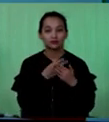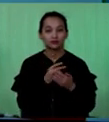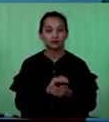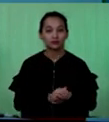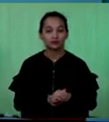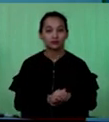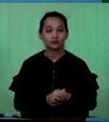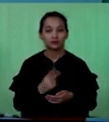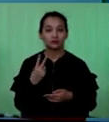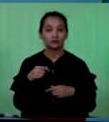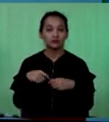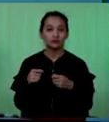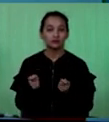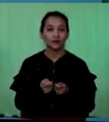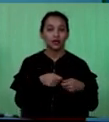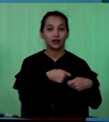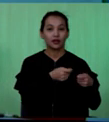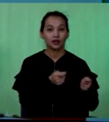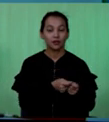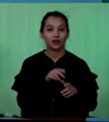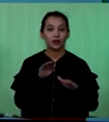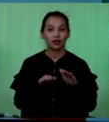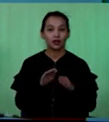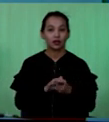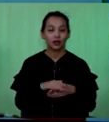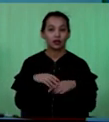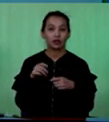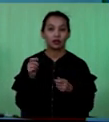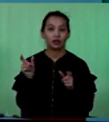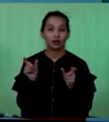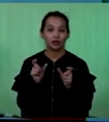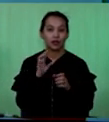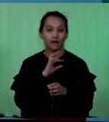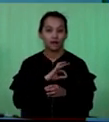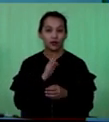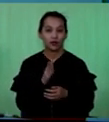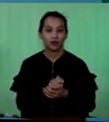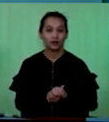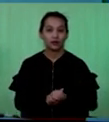ham 2 pallali tarozi. Unda ham do'konlarda foydalaniladi.